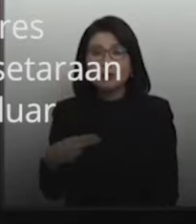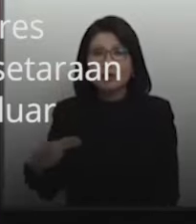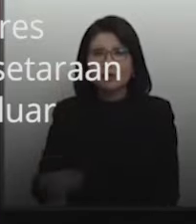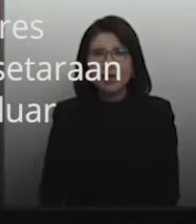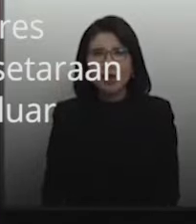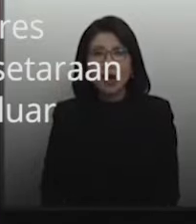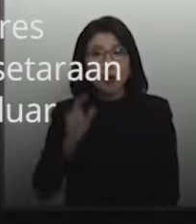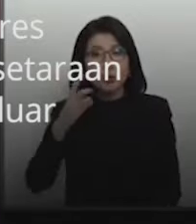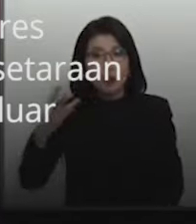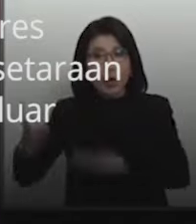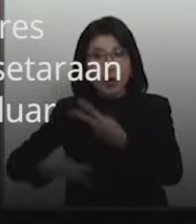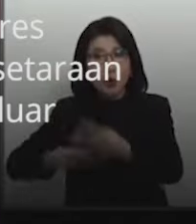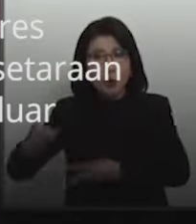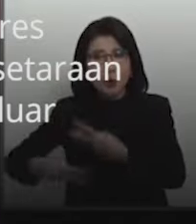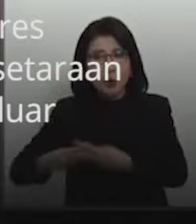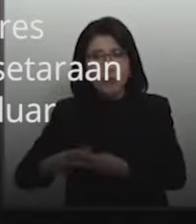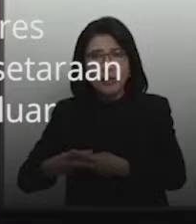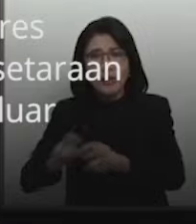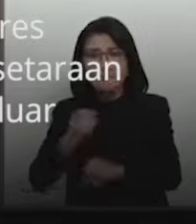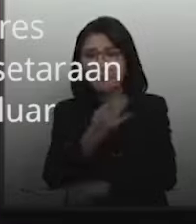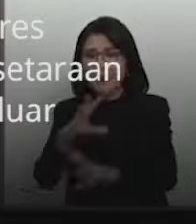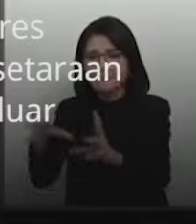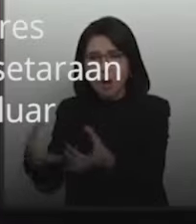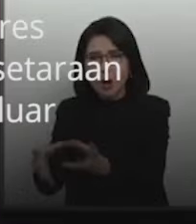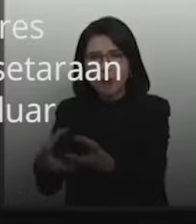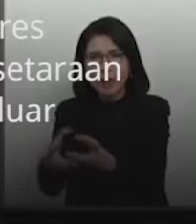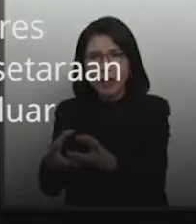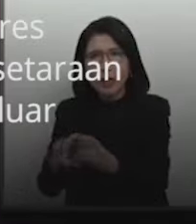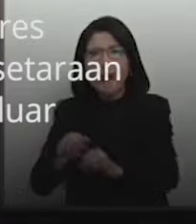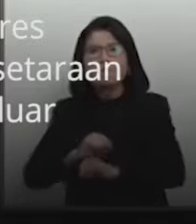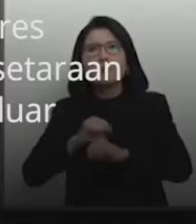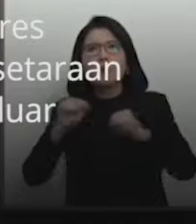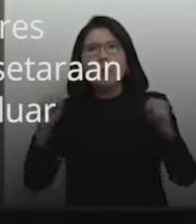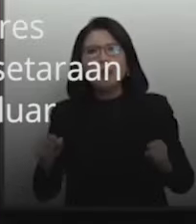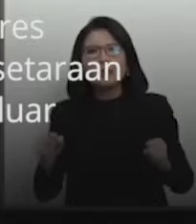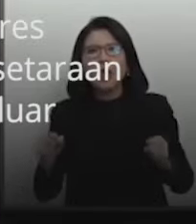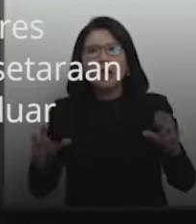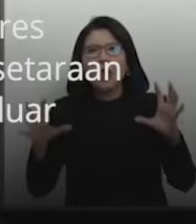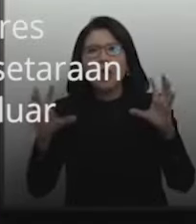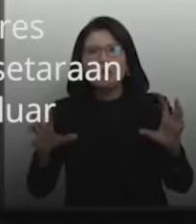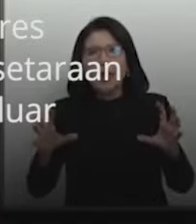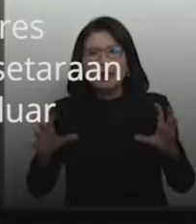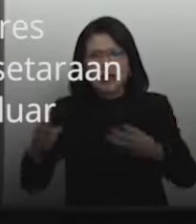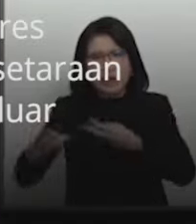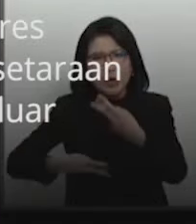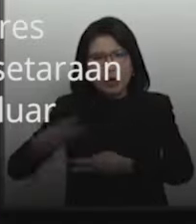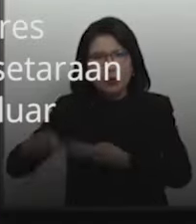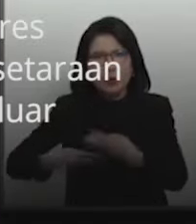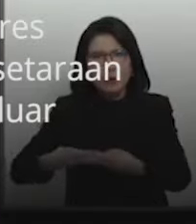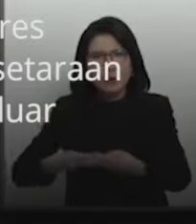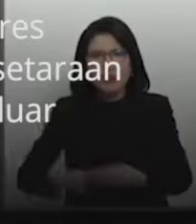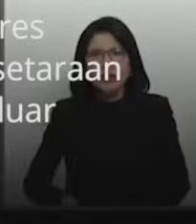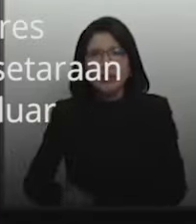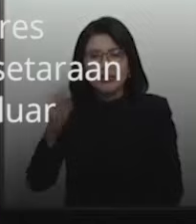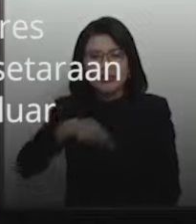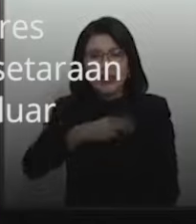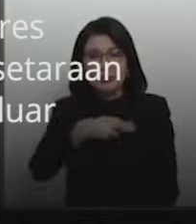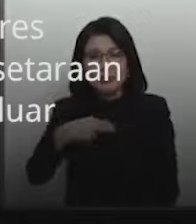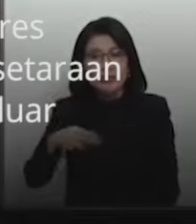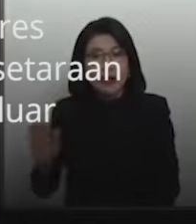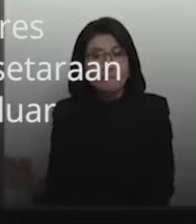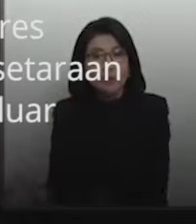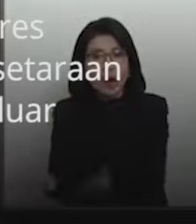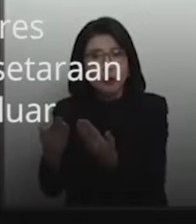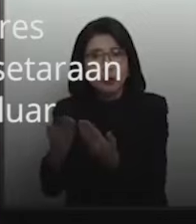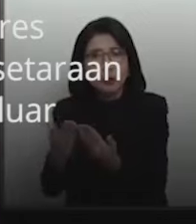perekonomian segelintir orang menguasai sebagian besar perekonomian kita ketika republik ini didirikan para